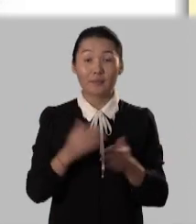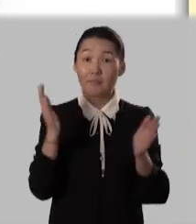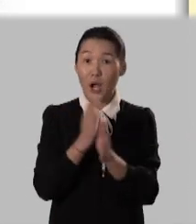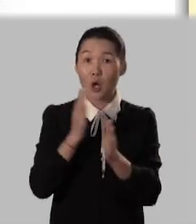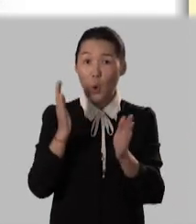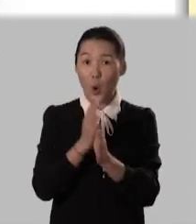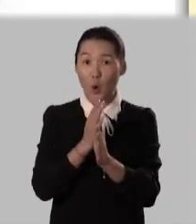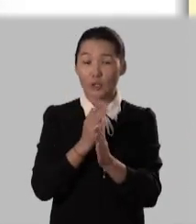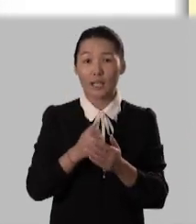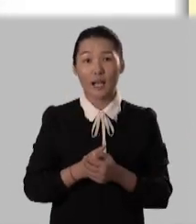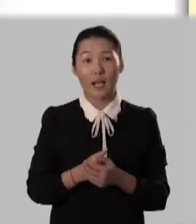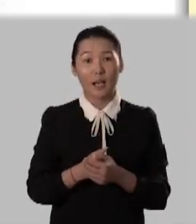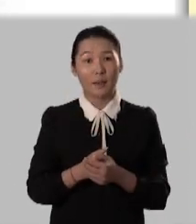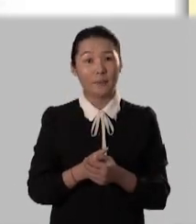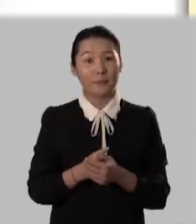он